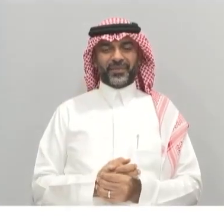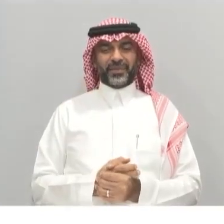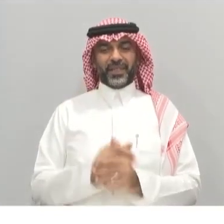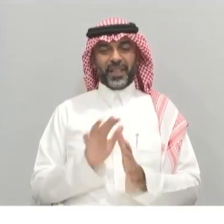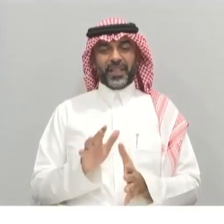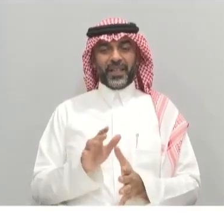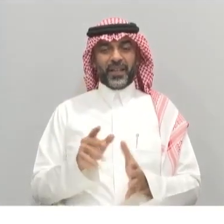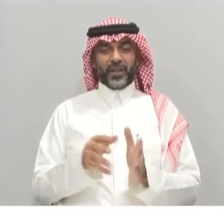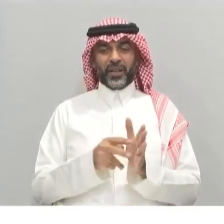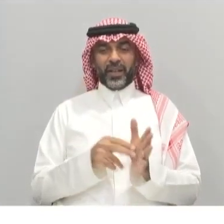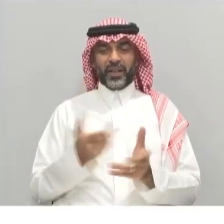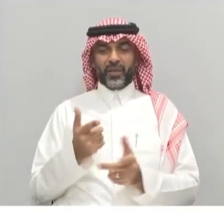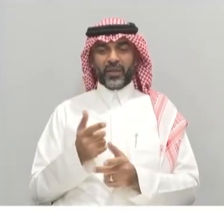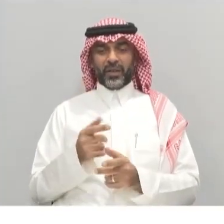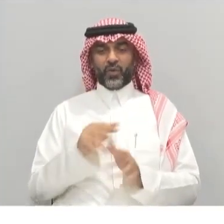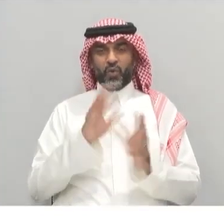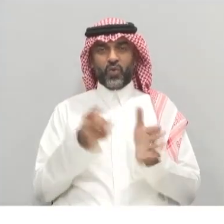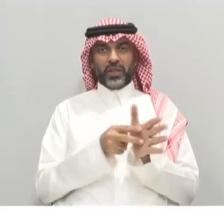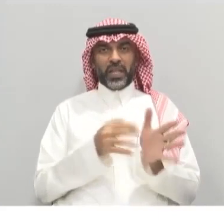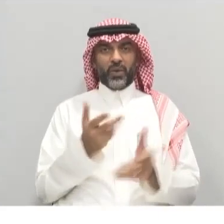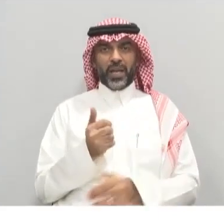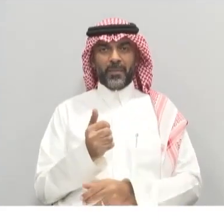نتيجه الصيغه هي